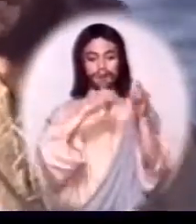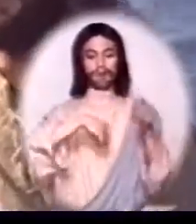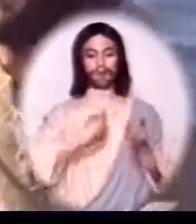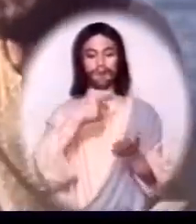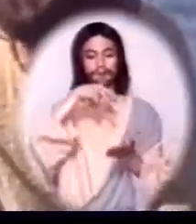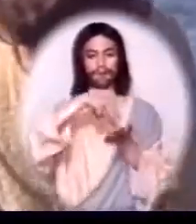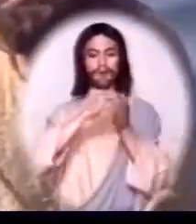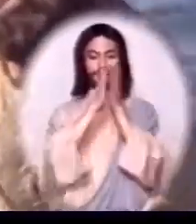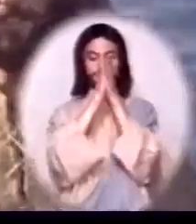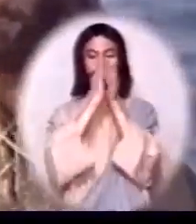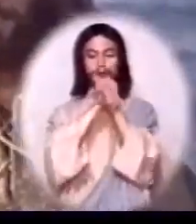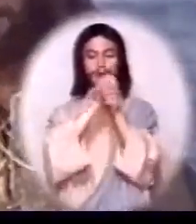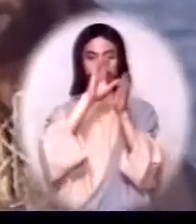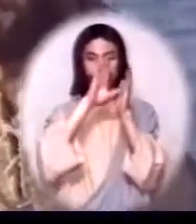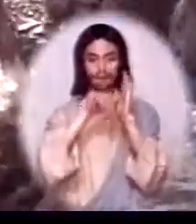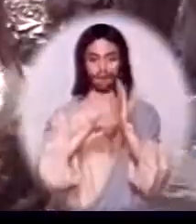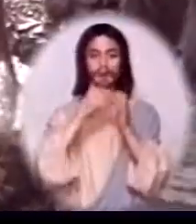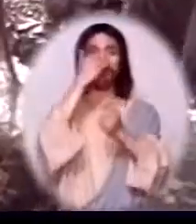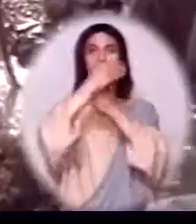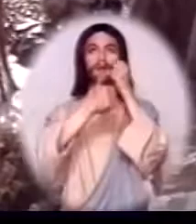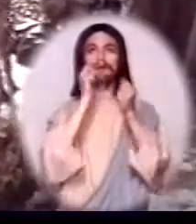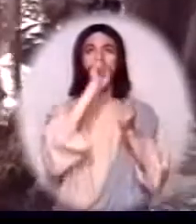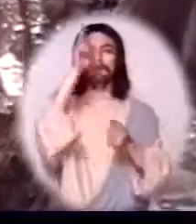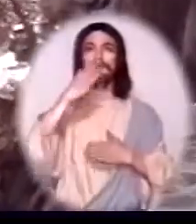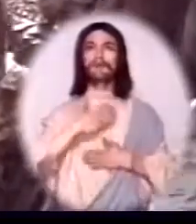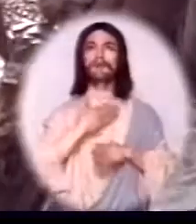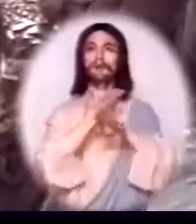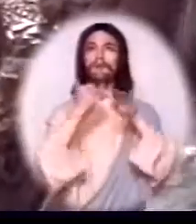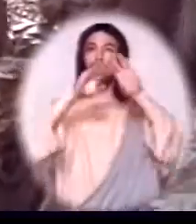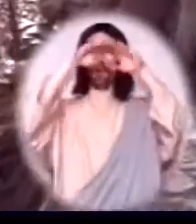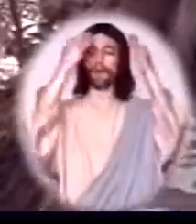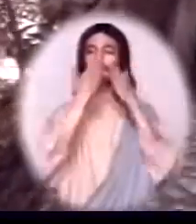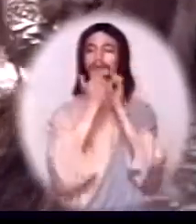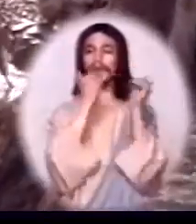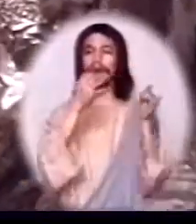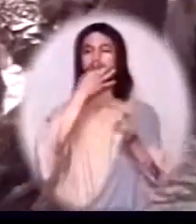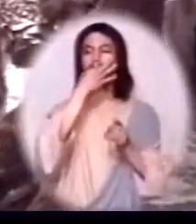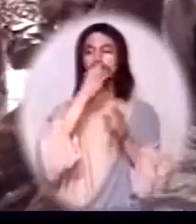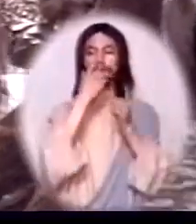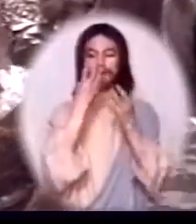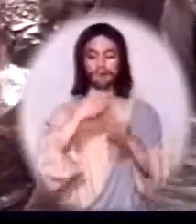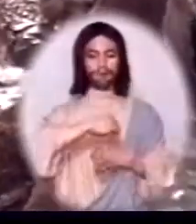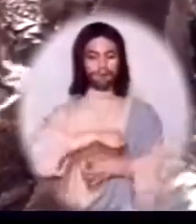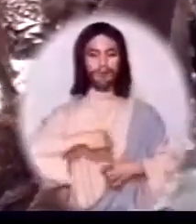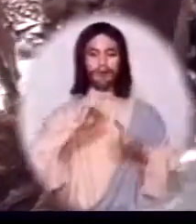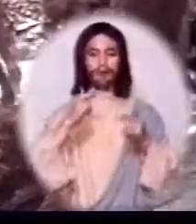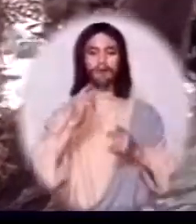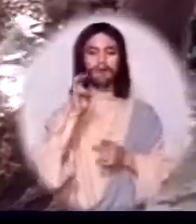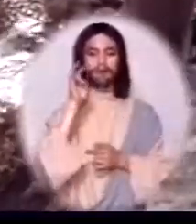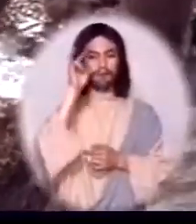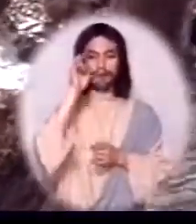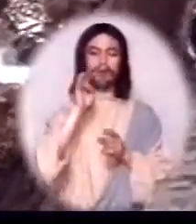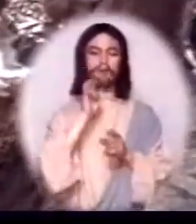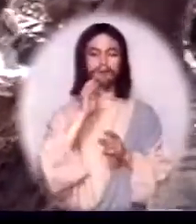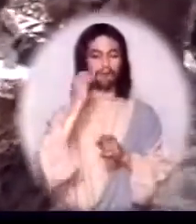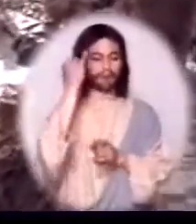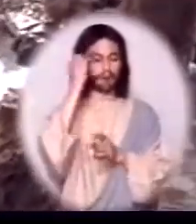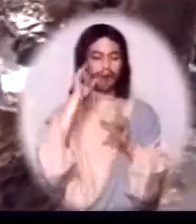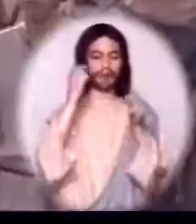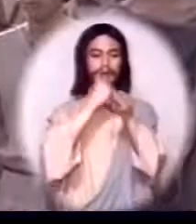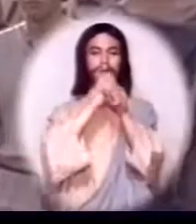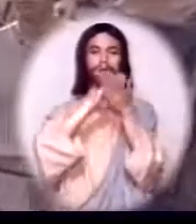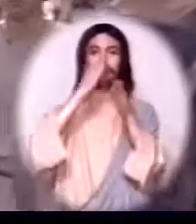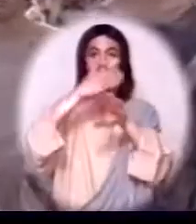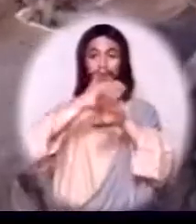지도자는 혼자 따로 서서 기도하기를 하나님이여, 나는 다른 모든 자들처럼 탐욕스럽지도 부정직하지도 음란하지도 않음을